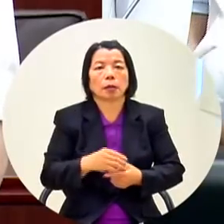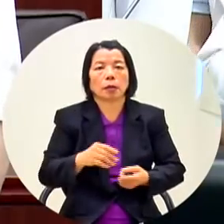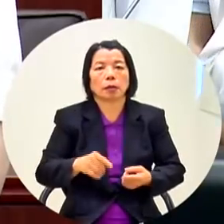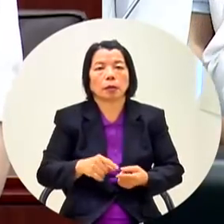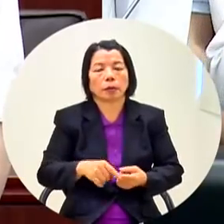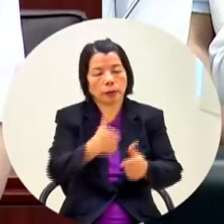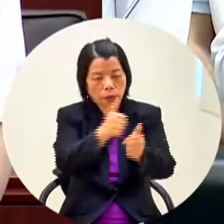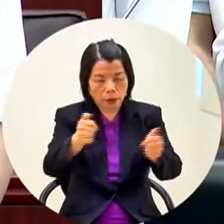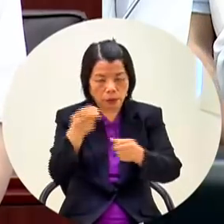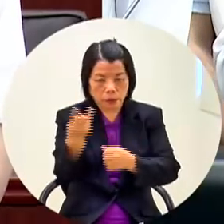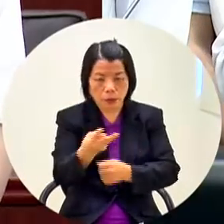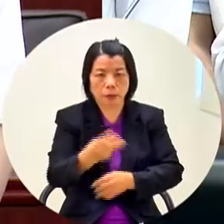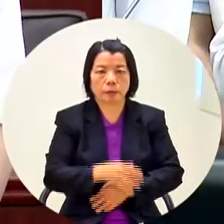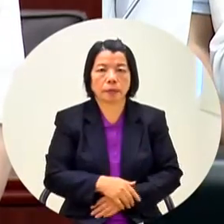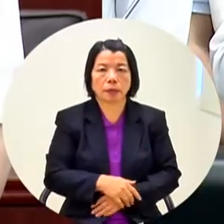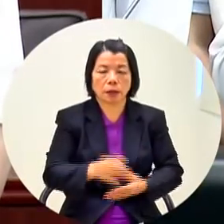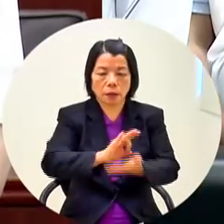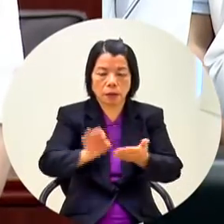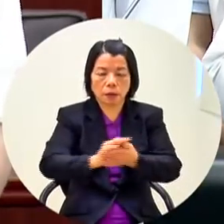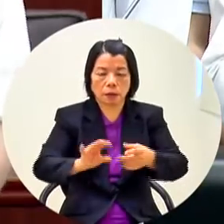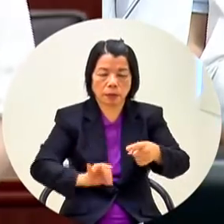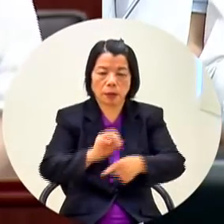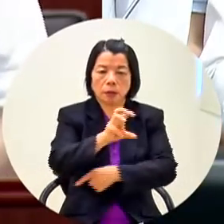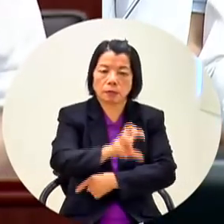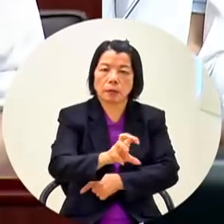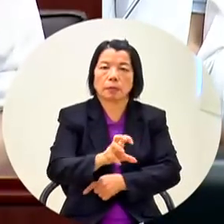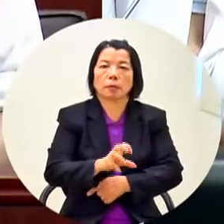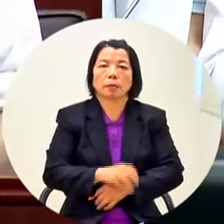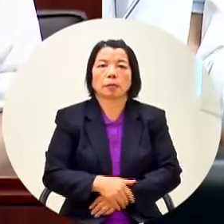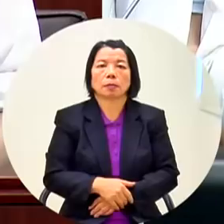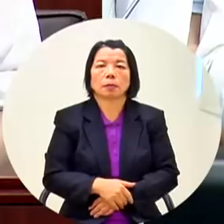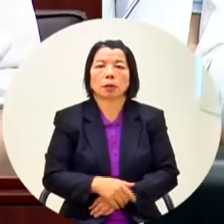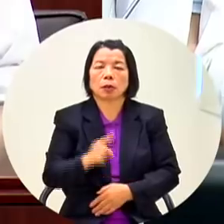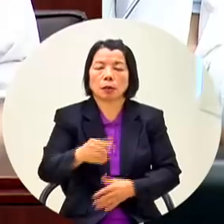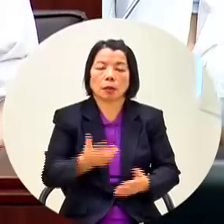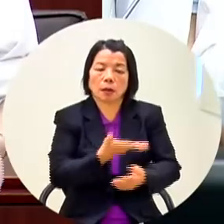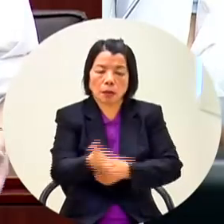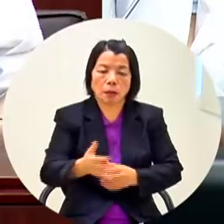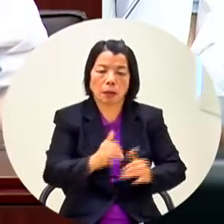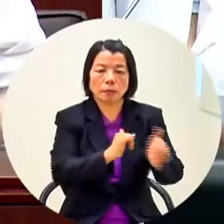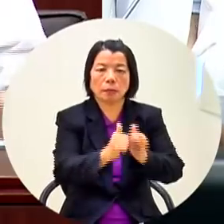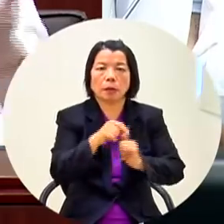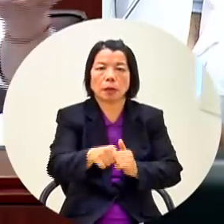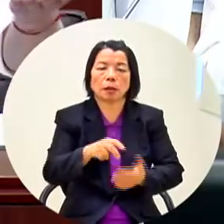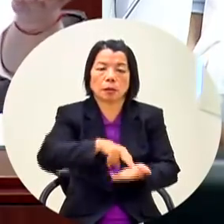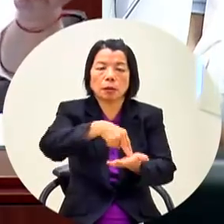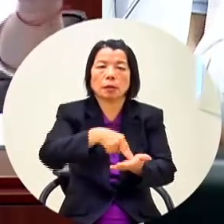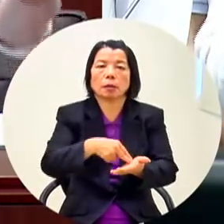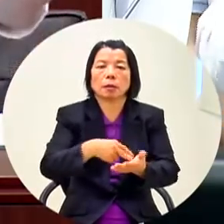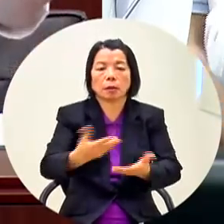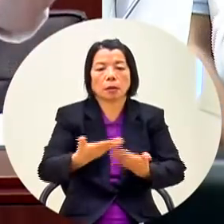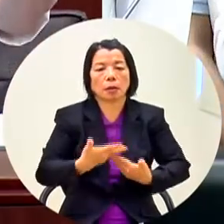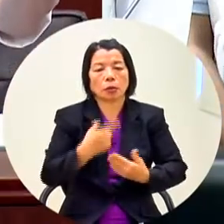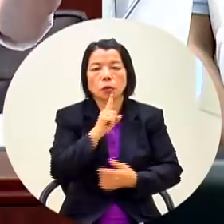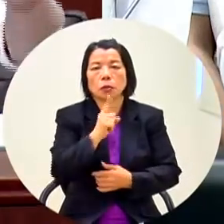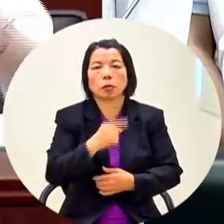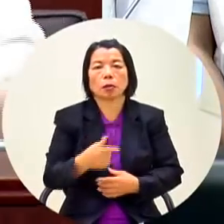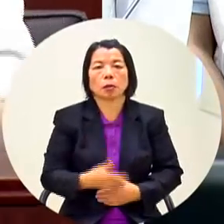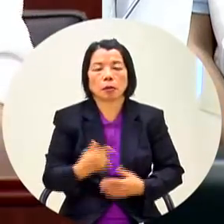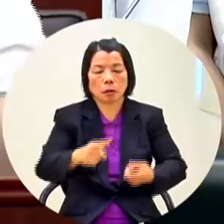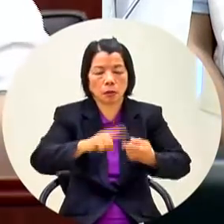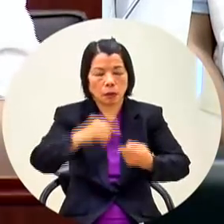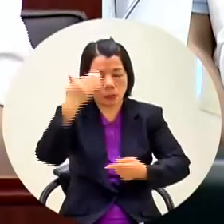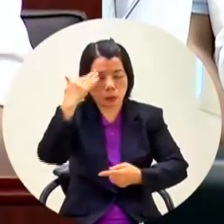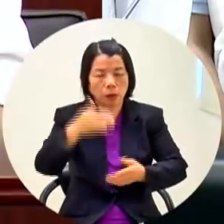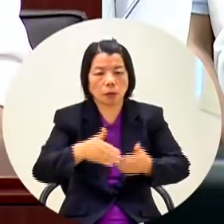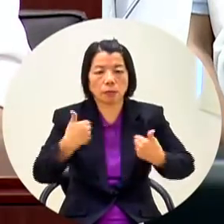成了，那你不给市民？ 因为你叫我站起来，不然我讲还是 不你、啊。你有没有道歉没？你